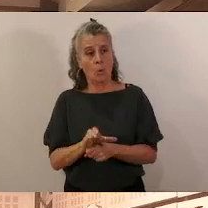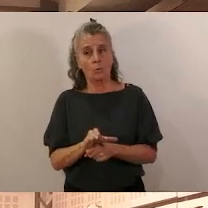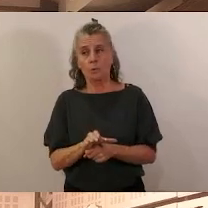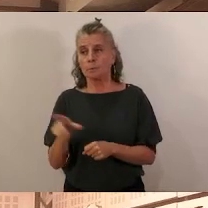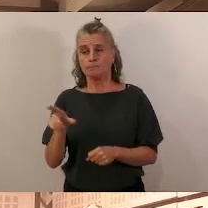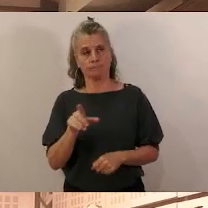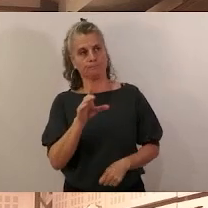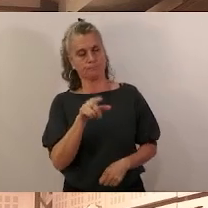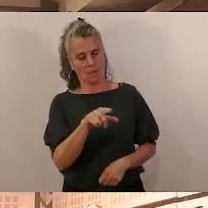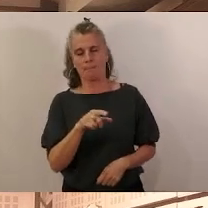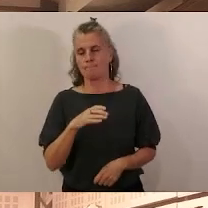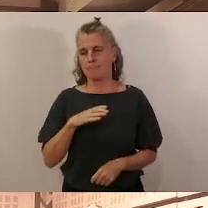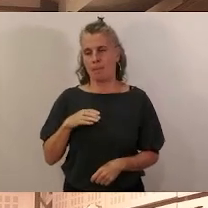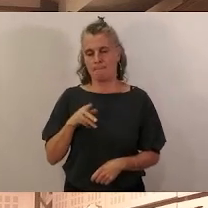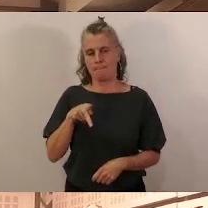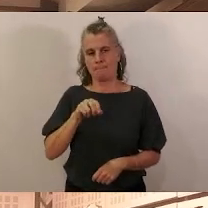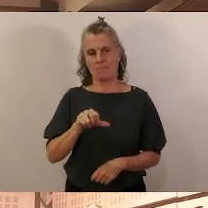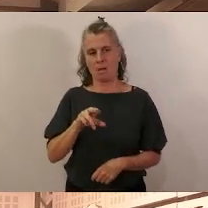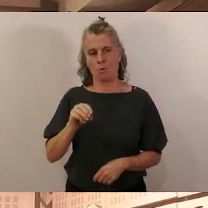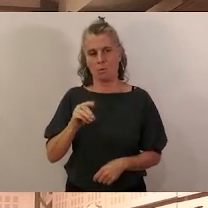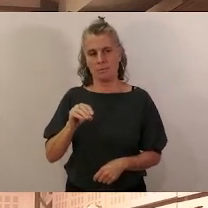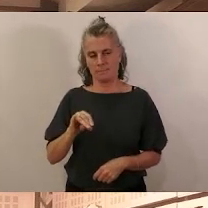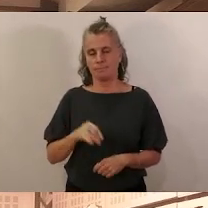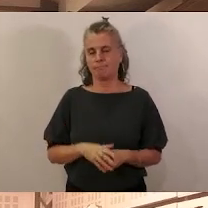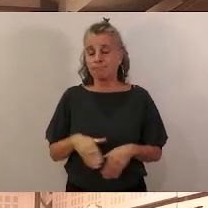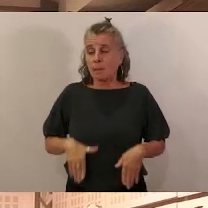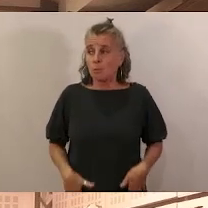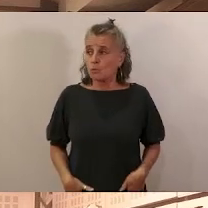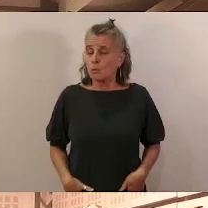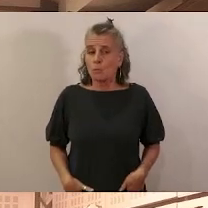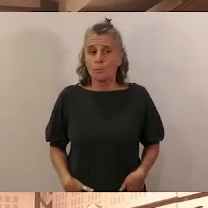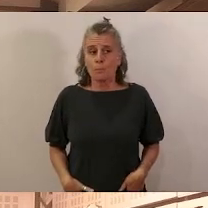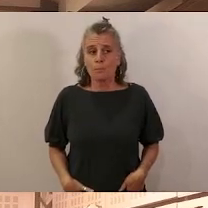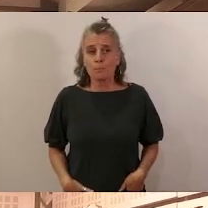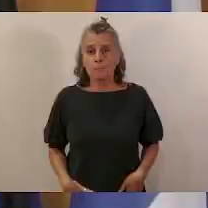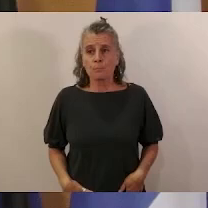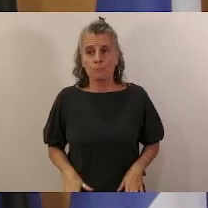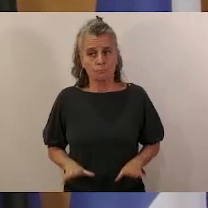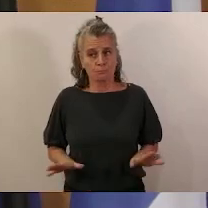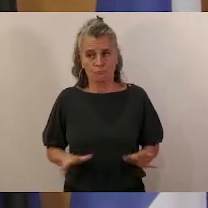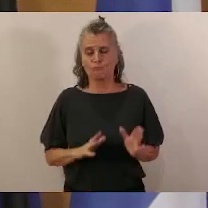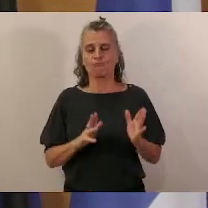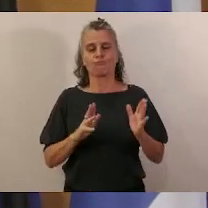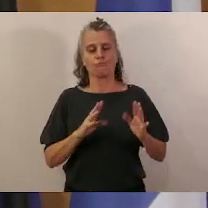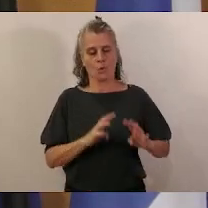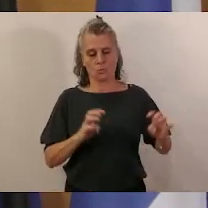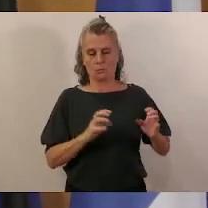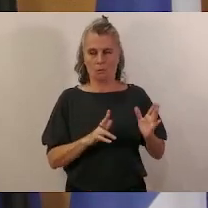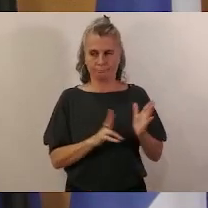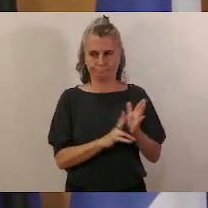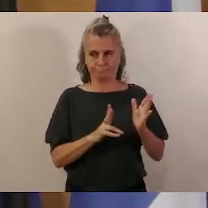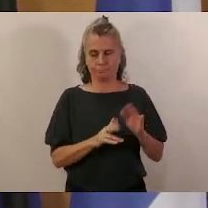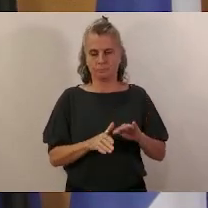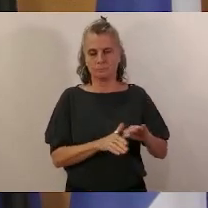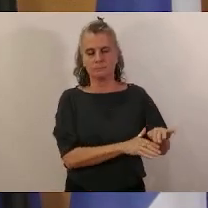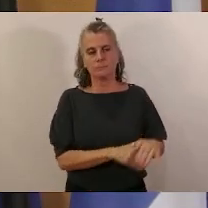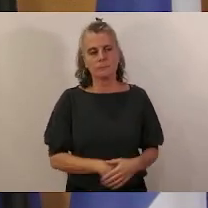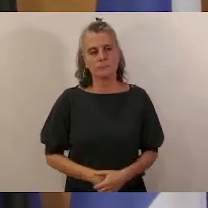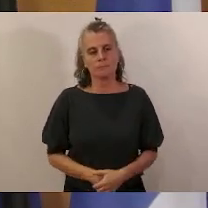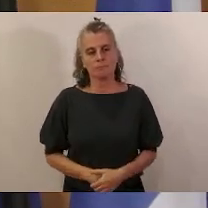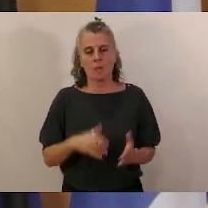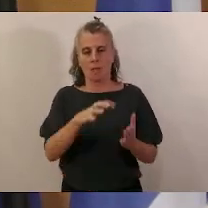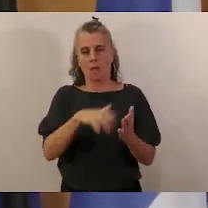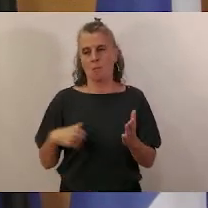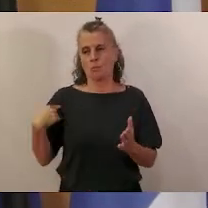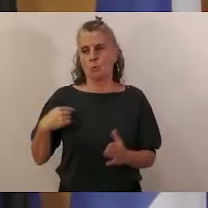Madame Parodi, des abstentions, avis favorable du Conseil. Les rapports